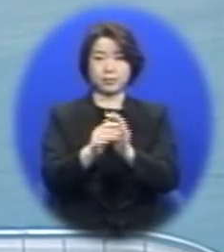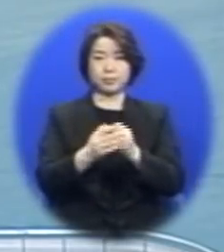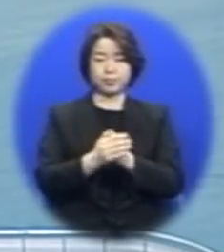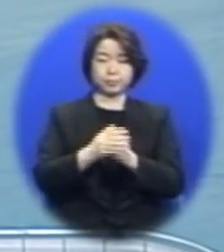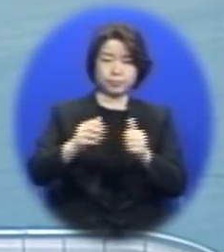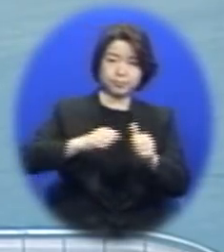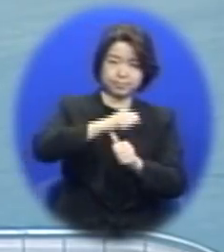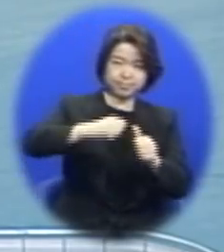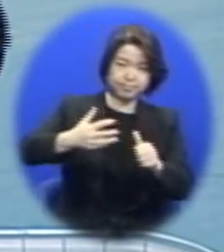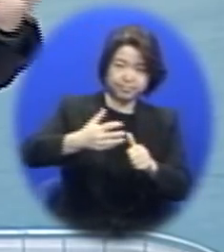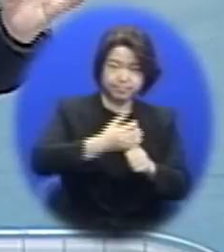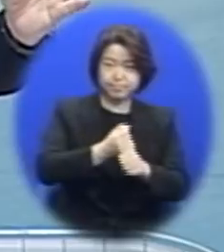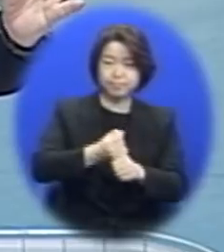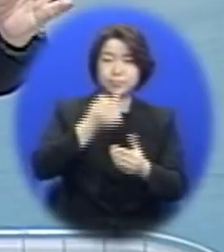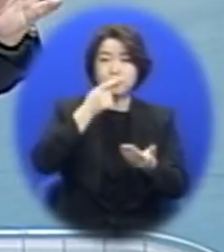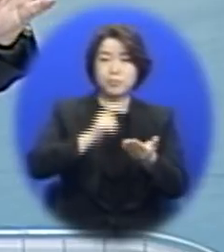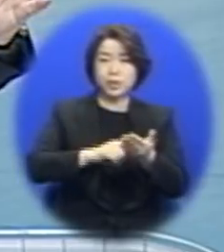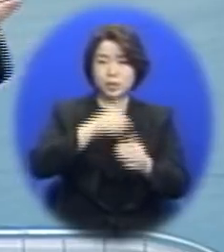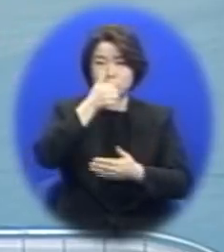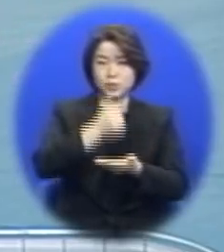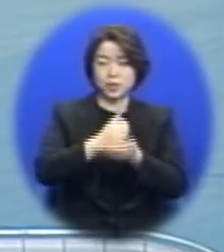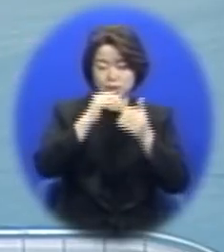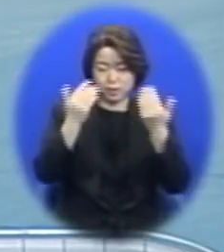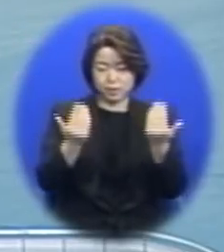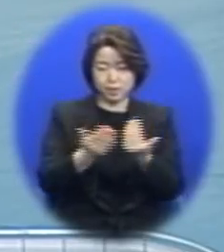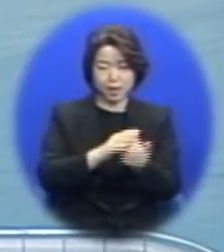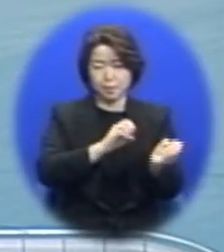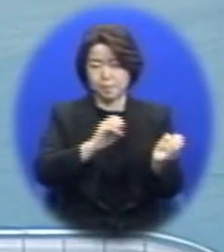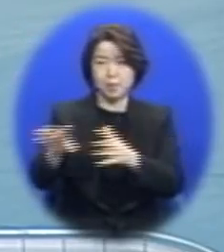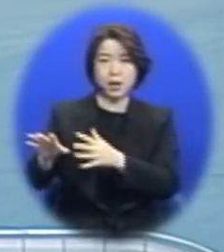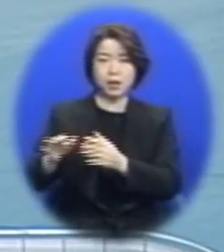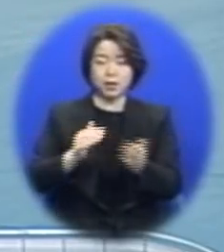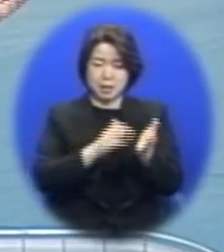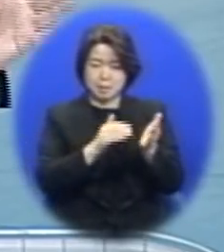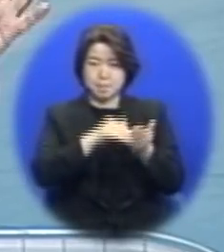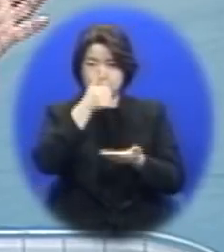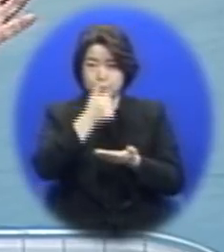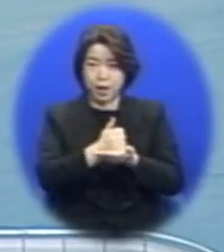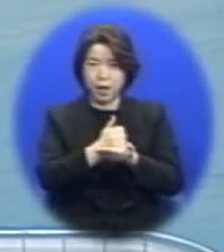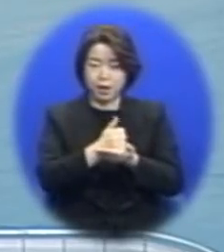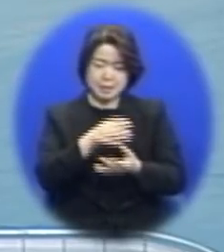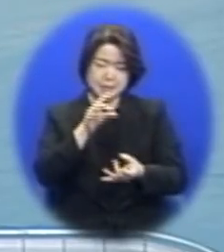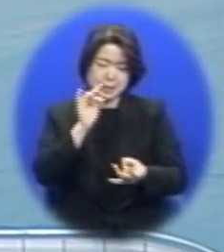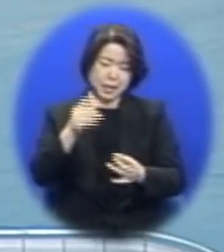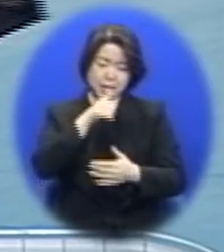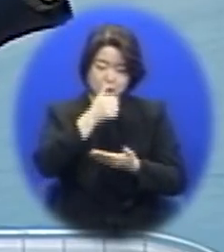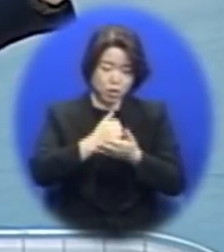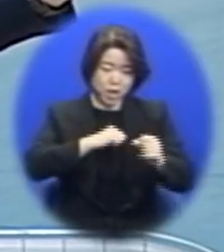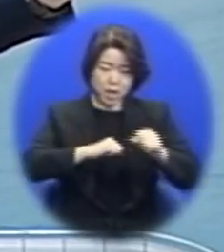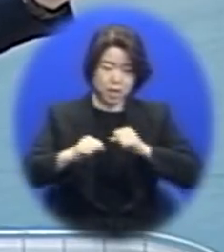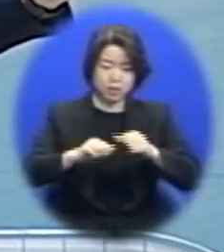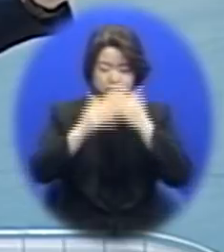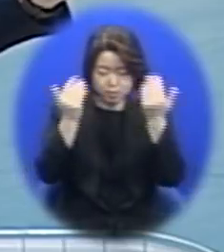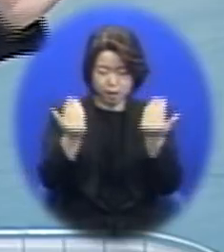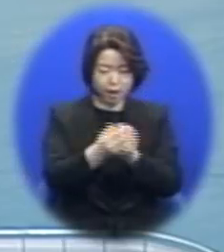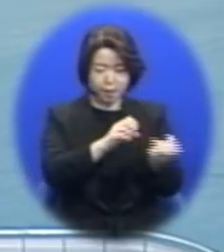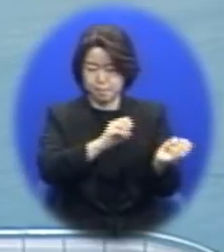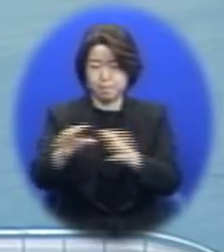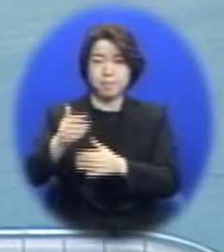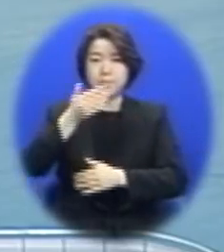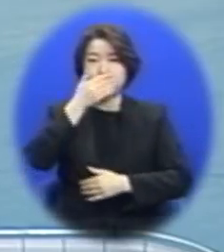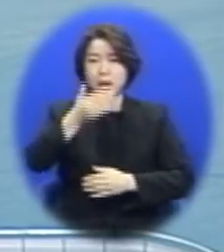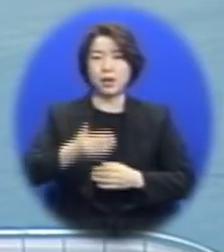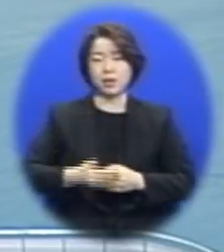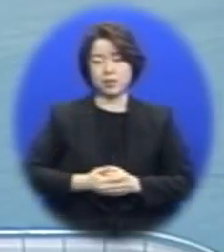얽매이기 쉬운 죄 다 벗어버립니다. 은밀한 죄, 꼼짝없이 죄짓고 살던 거 다 벗어버립니다.